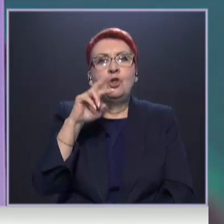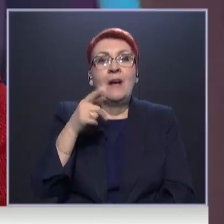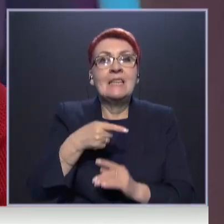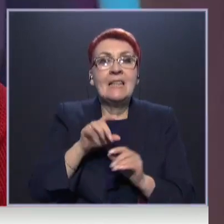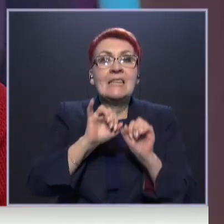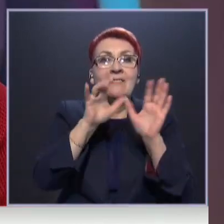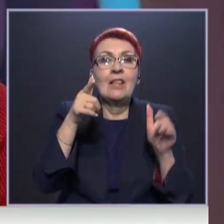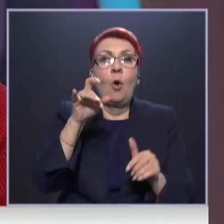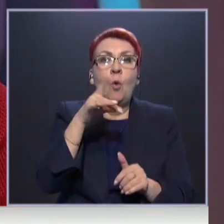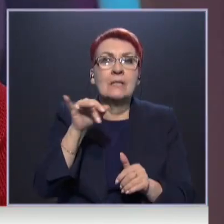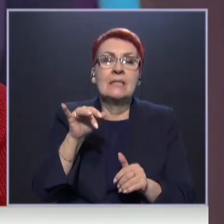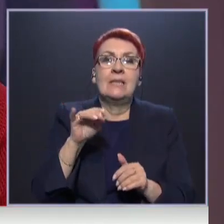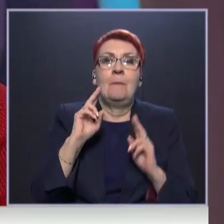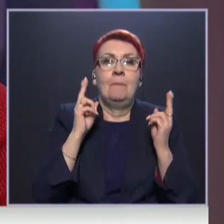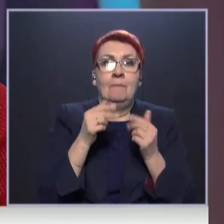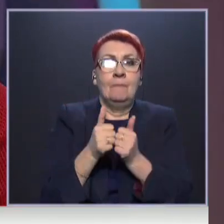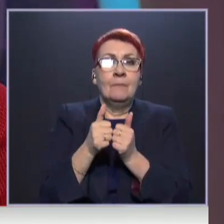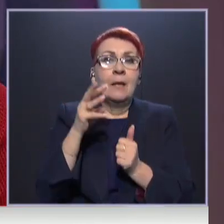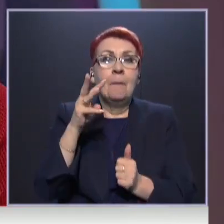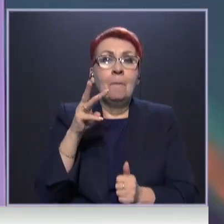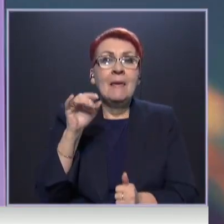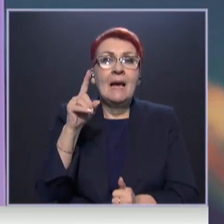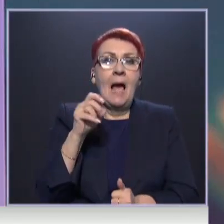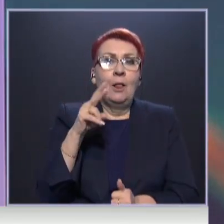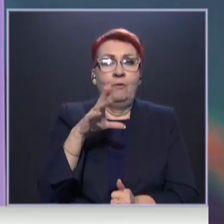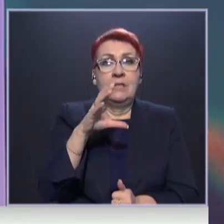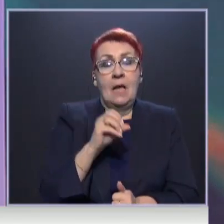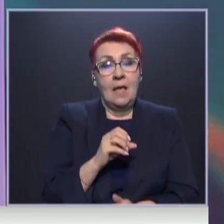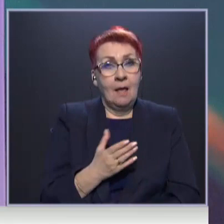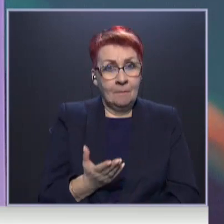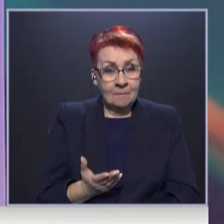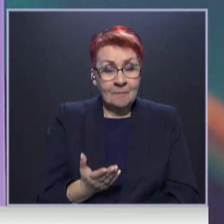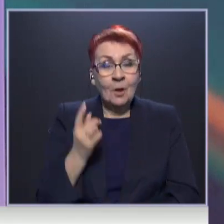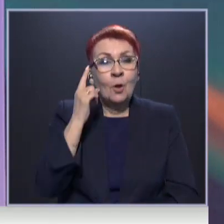монастырь, недалеко от Михайловского. Думается, что